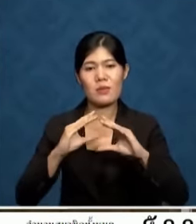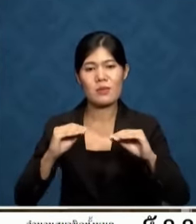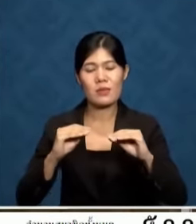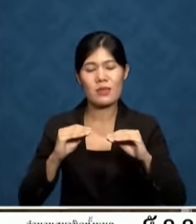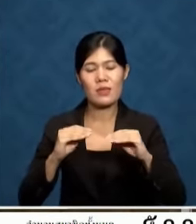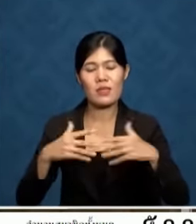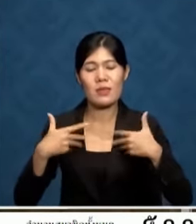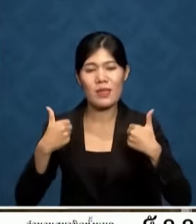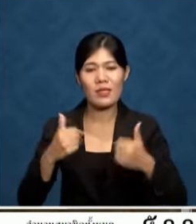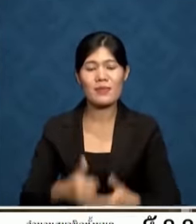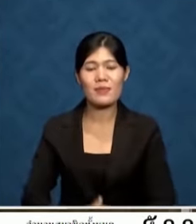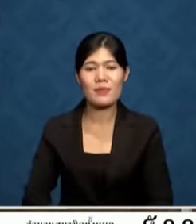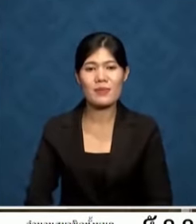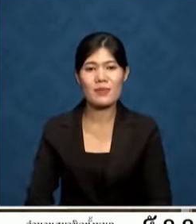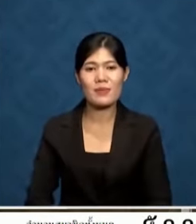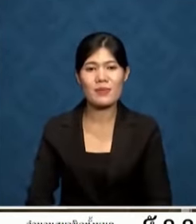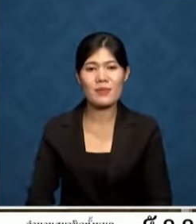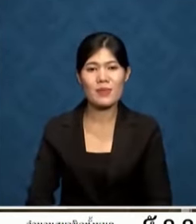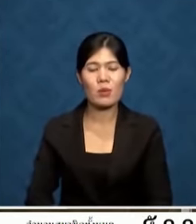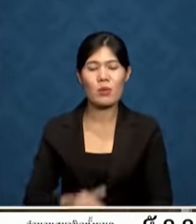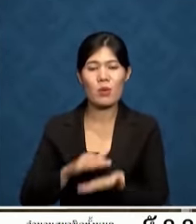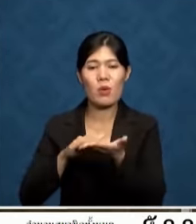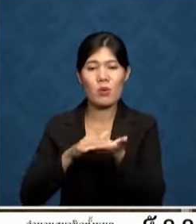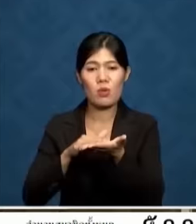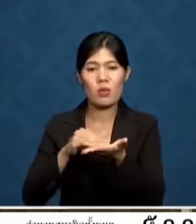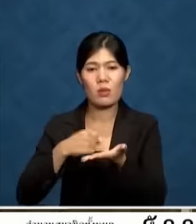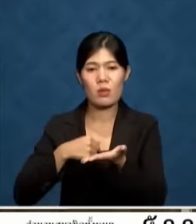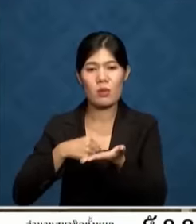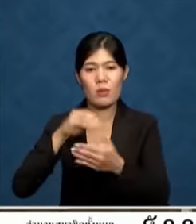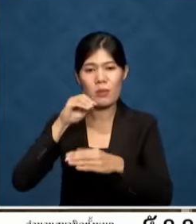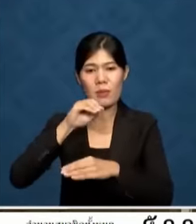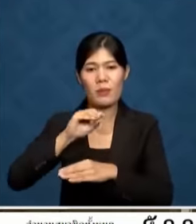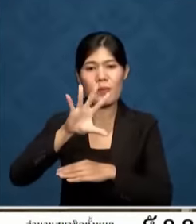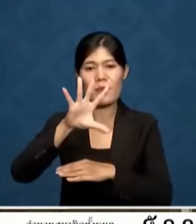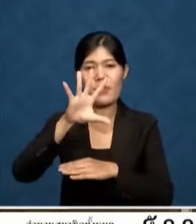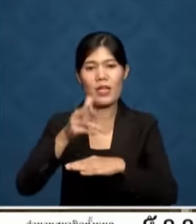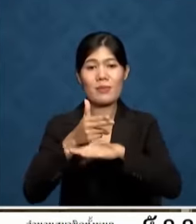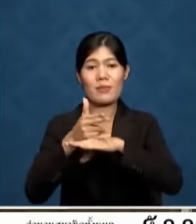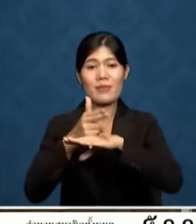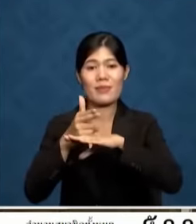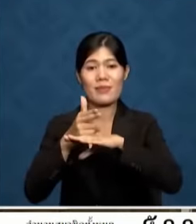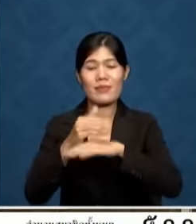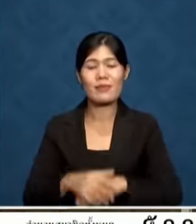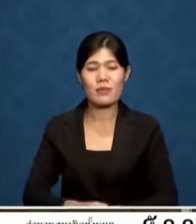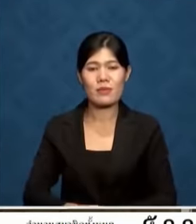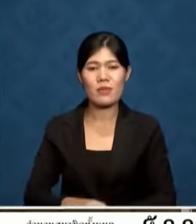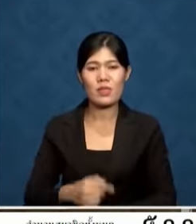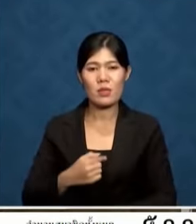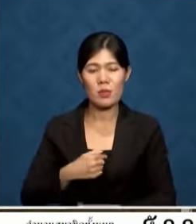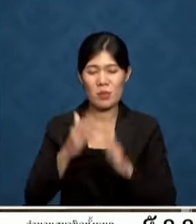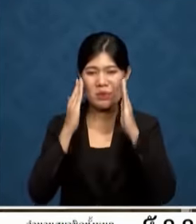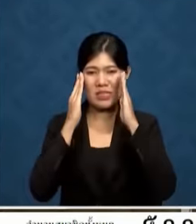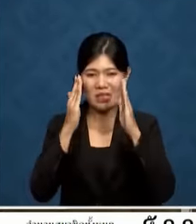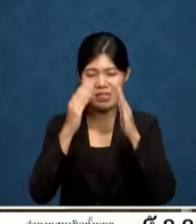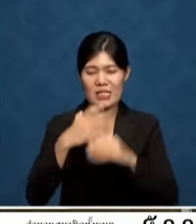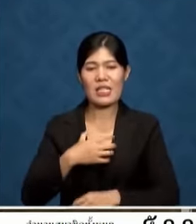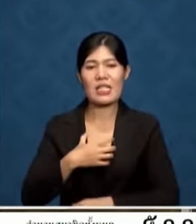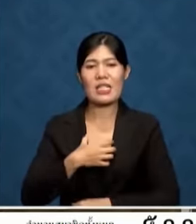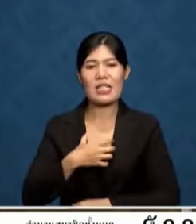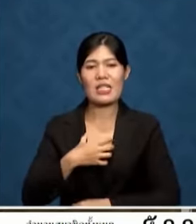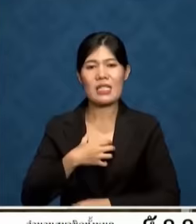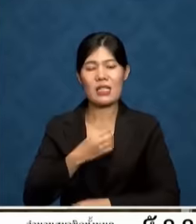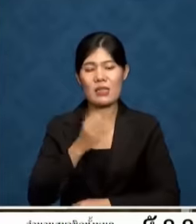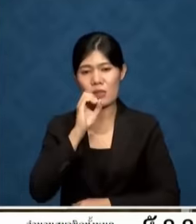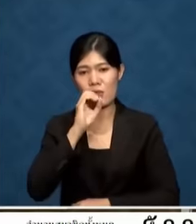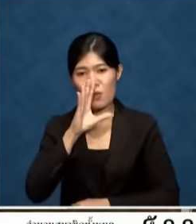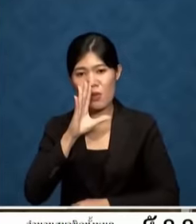ขออภัยครับที่ต้องเอาคลิปมาเปิดไม่ได้มีเจตนาอย่างอื่นเพียงแต่ตั้งใจมากราบเรียนกับท่านประธานผ่าน